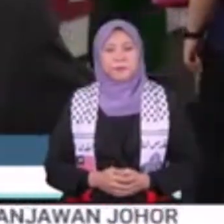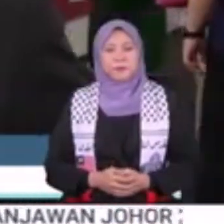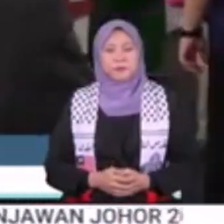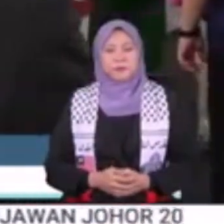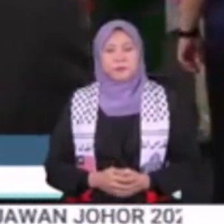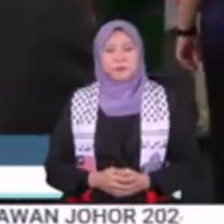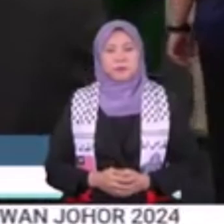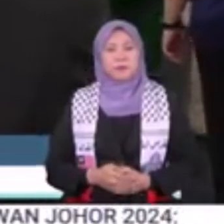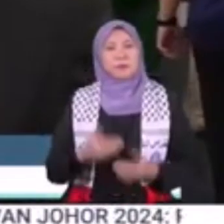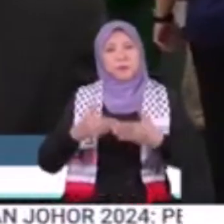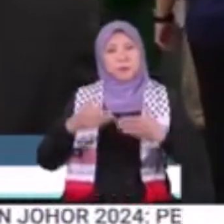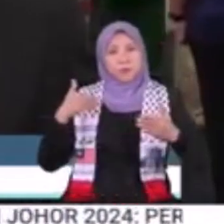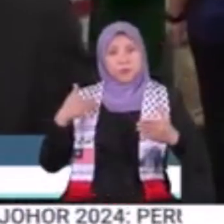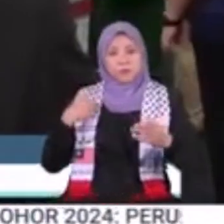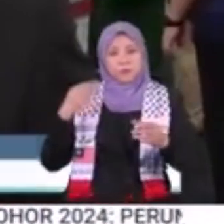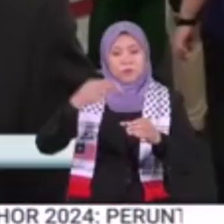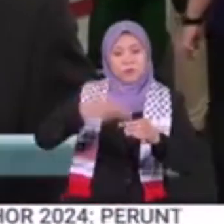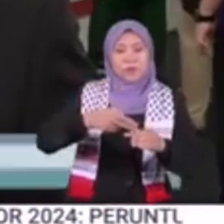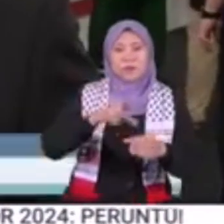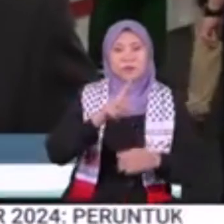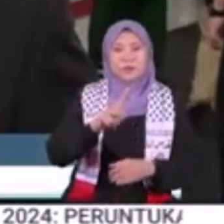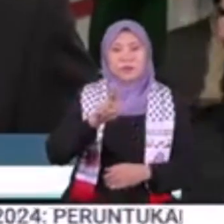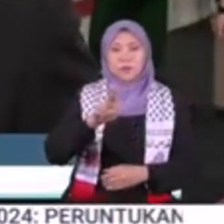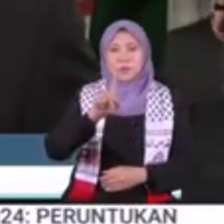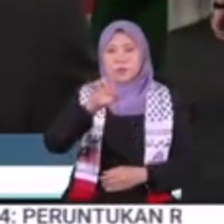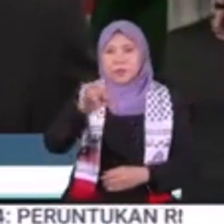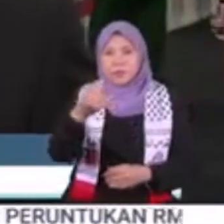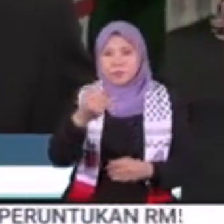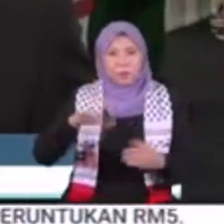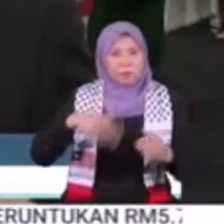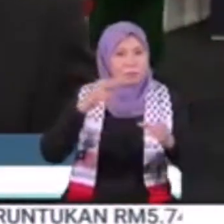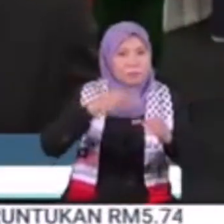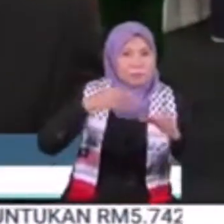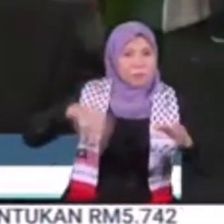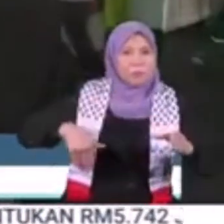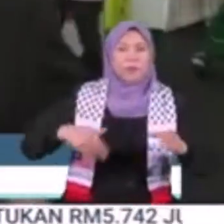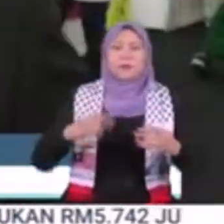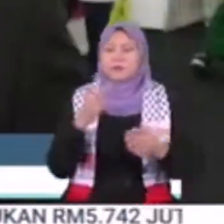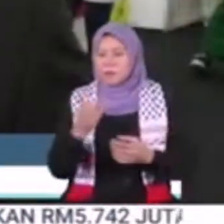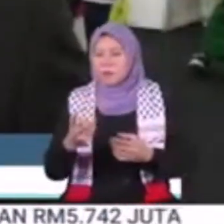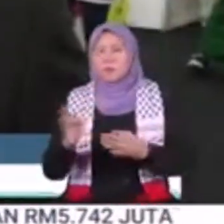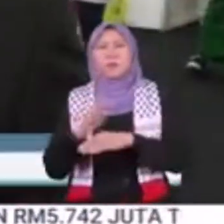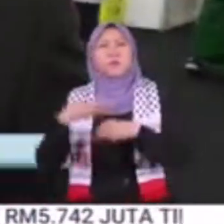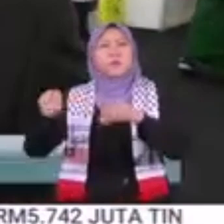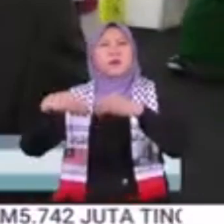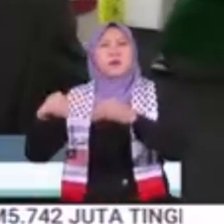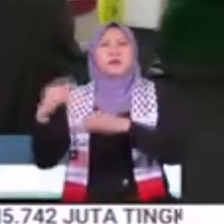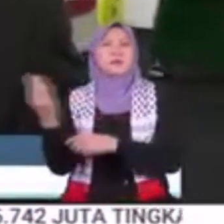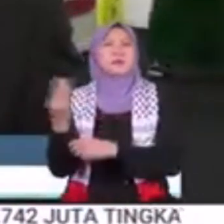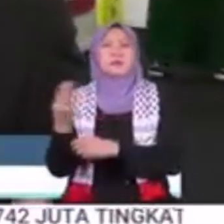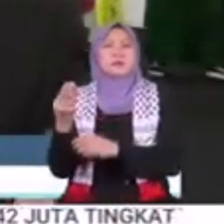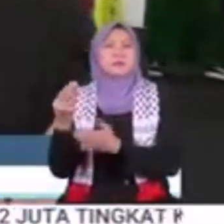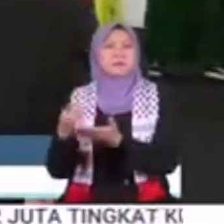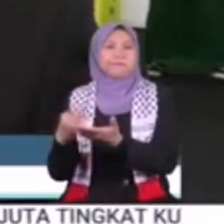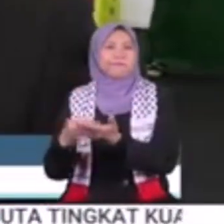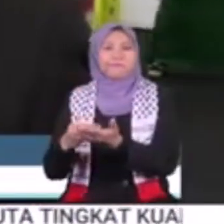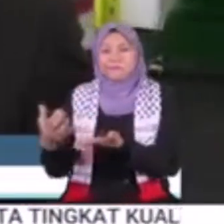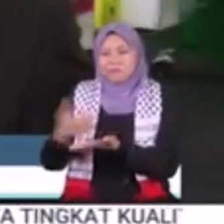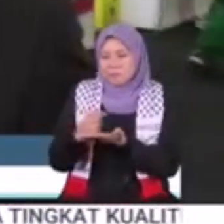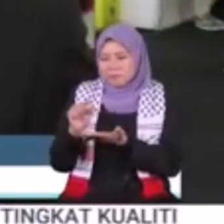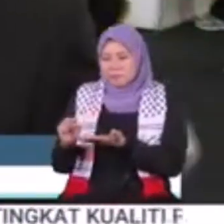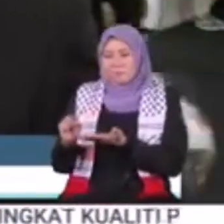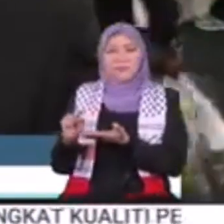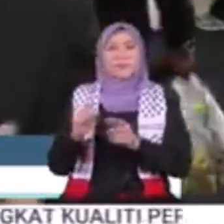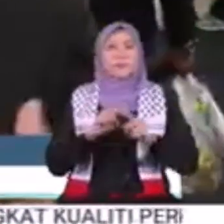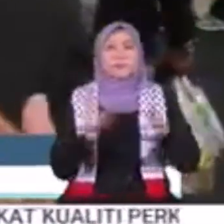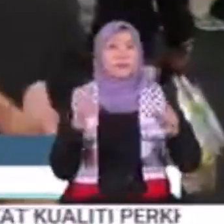Sebelum saya menyertai program KUNJ ini, sebelum ini penjualan tu masih lagi di tahap biasa lah. Lepas saya join program KUNJ, anjuran KKDW